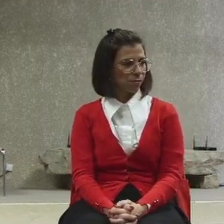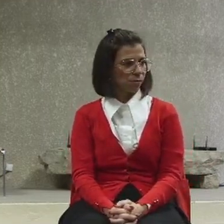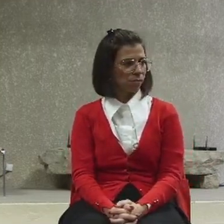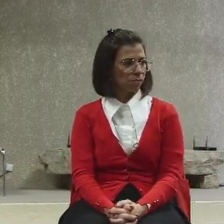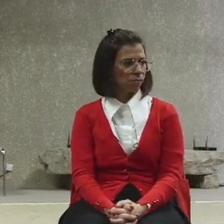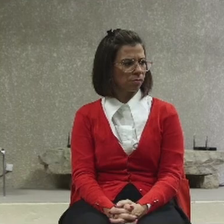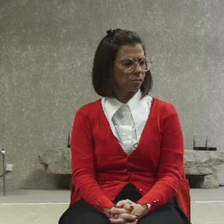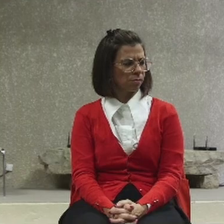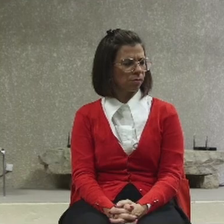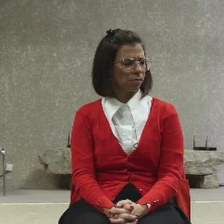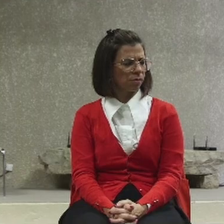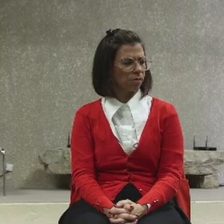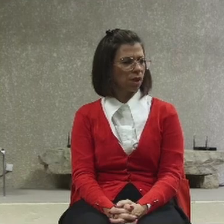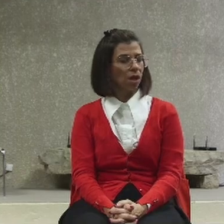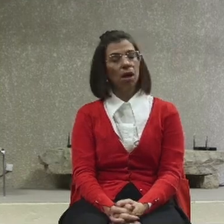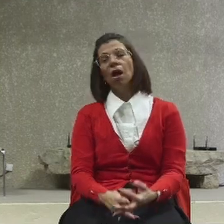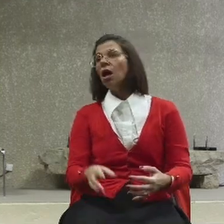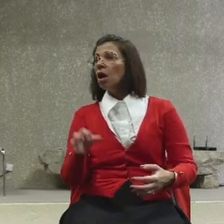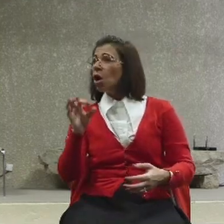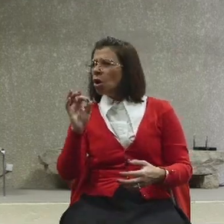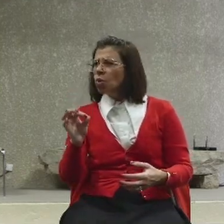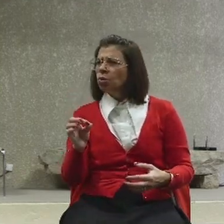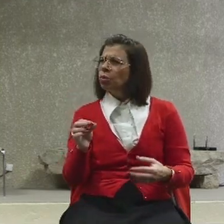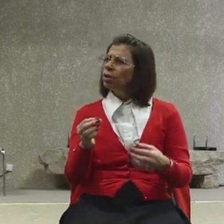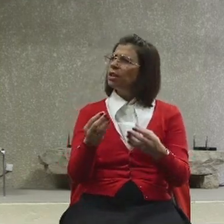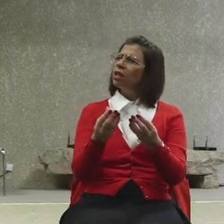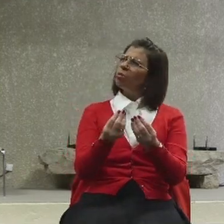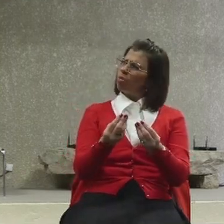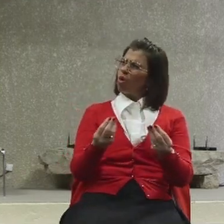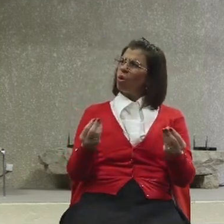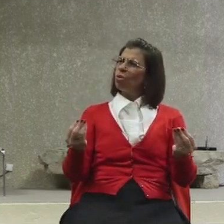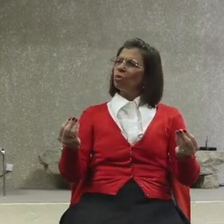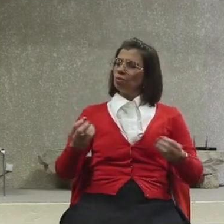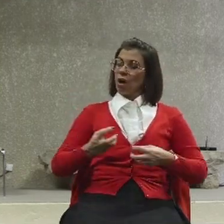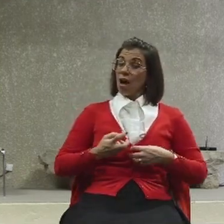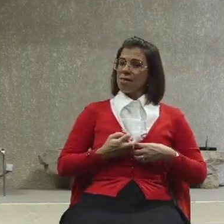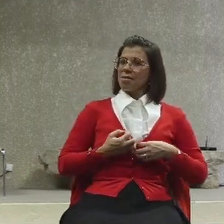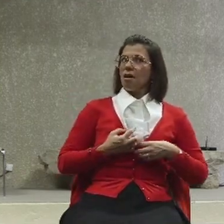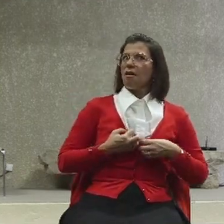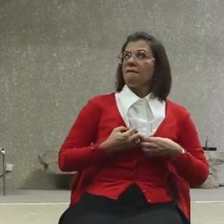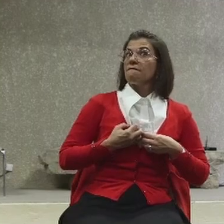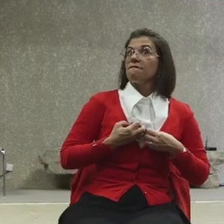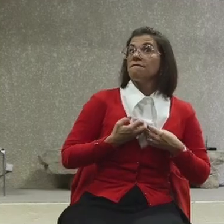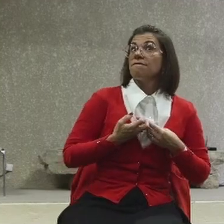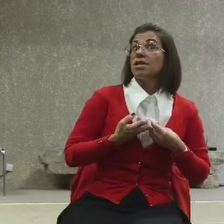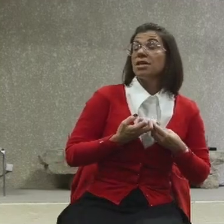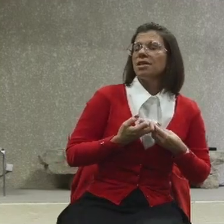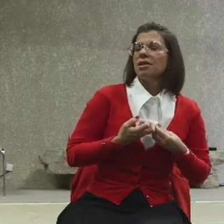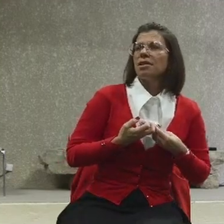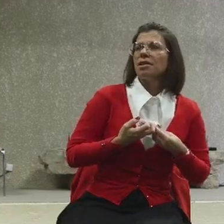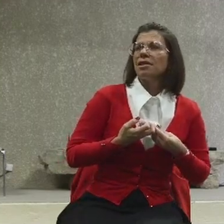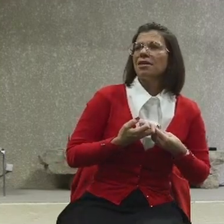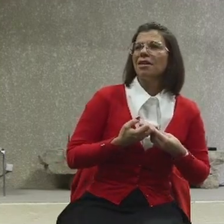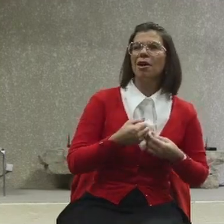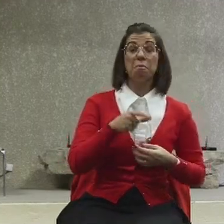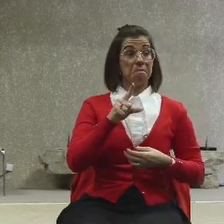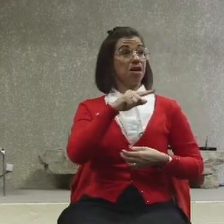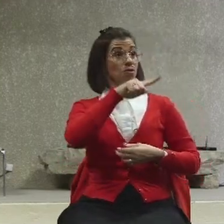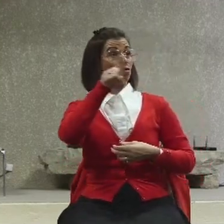nouvelle nature. Et quels que soient les péchés, la manifestation du péché les plus